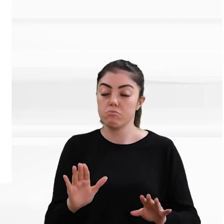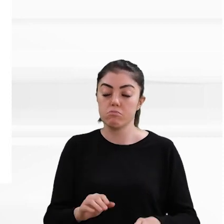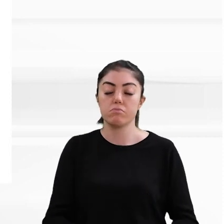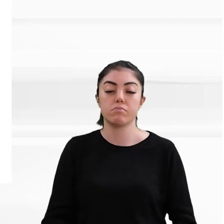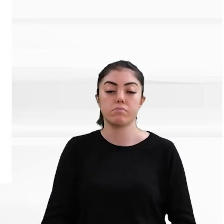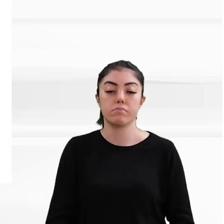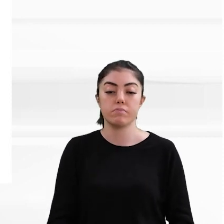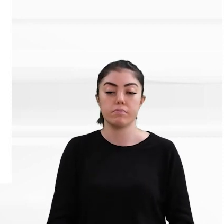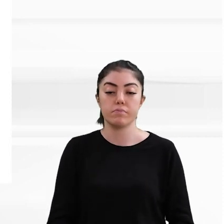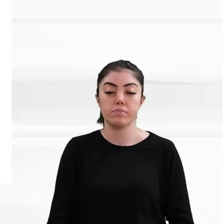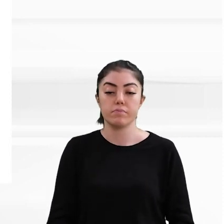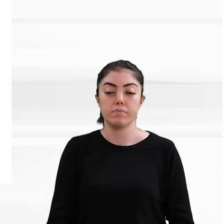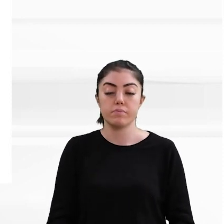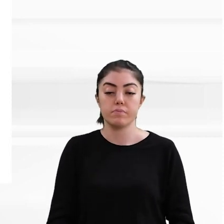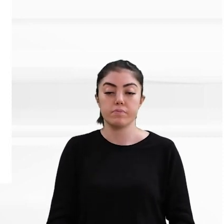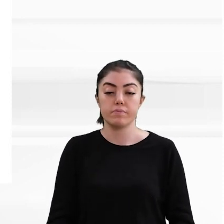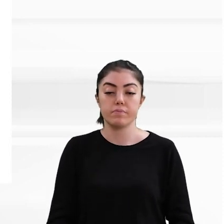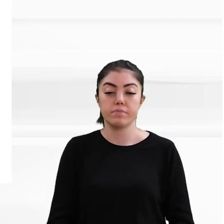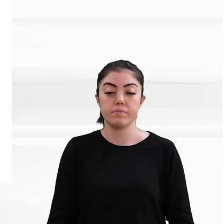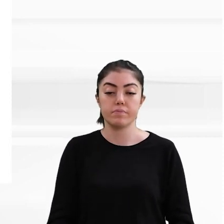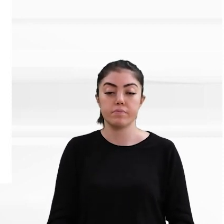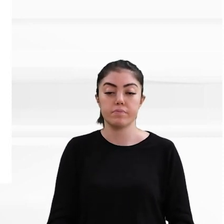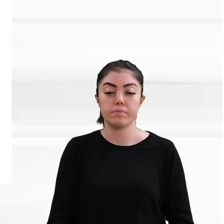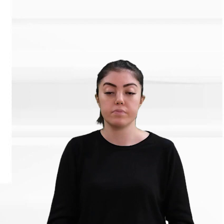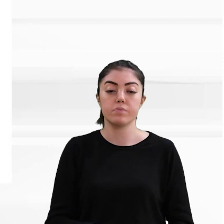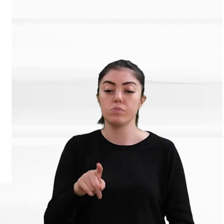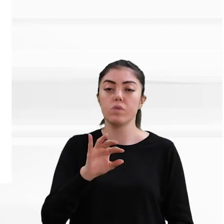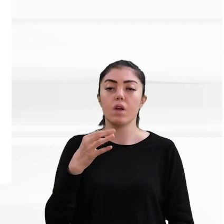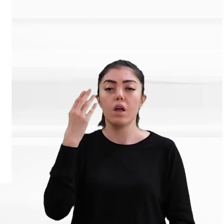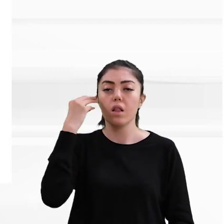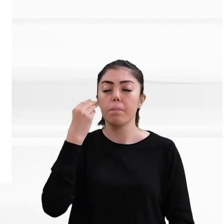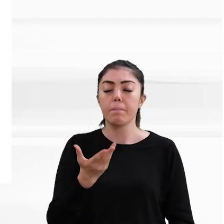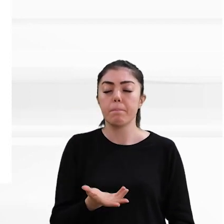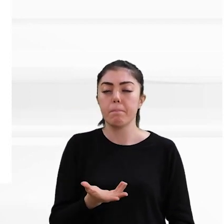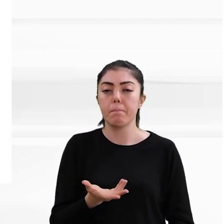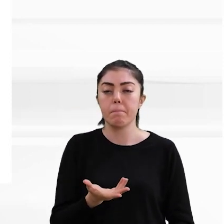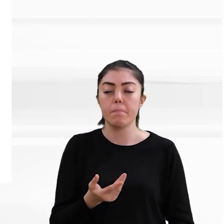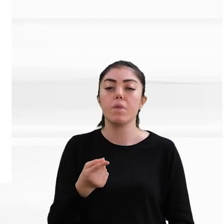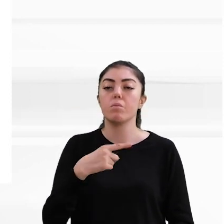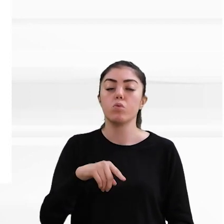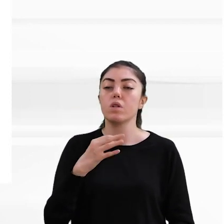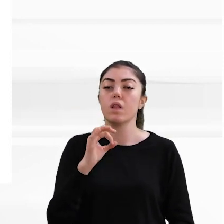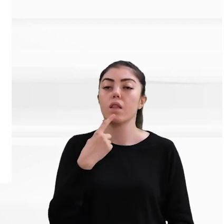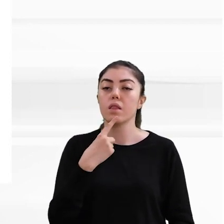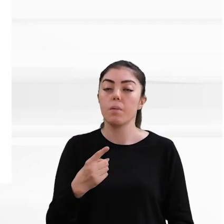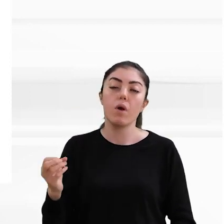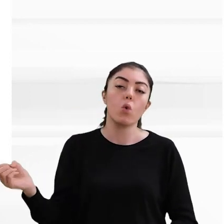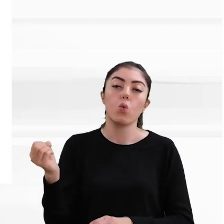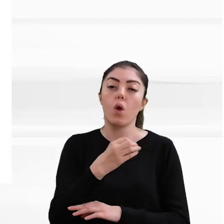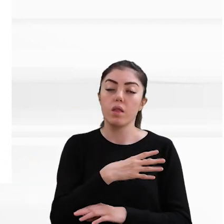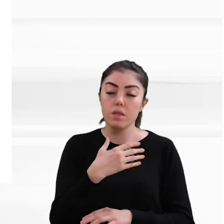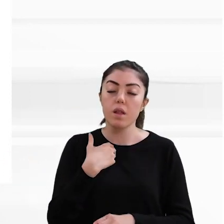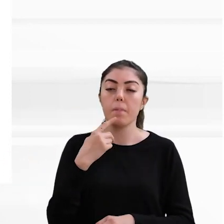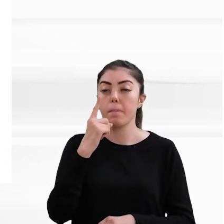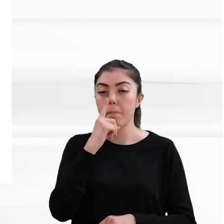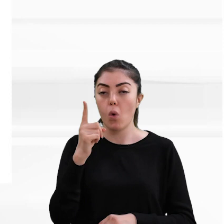büyük. E foton büyük. E sıfır eşik enerjisi diyoruz. Bu ne anlama gelir?